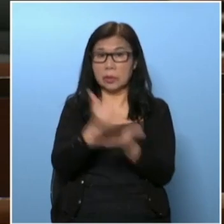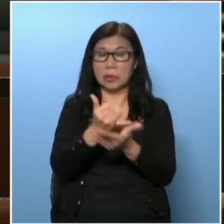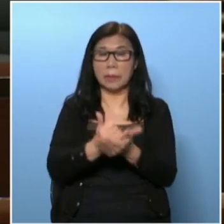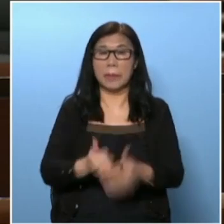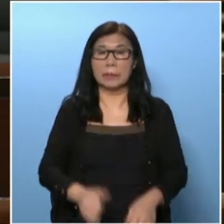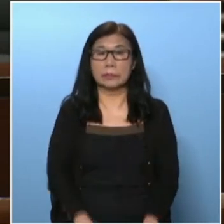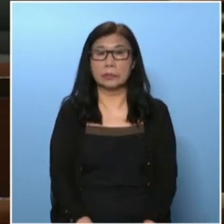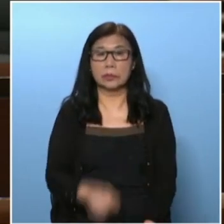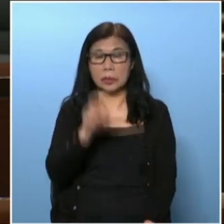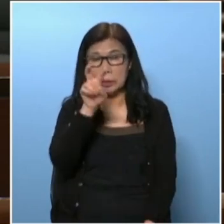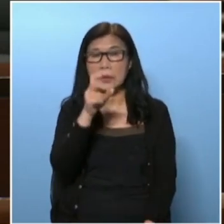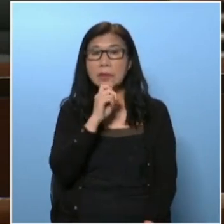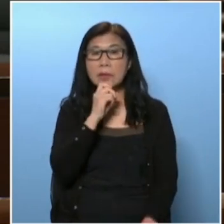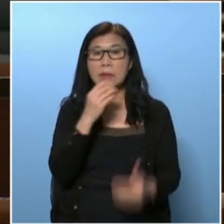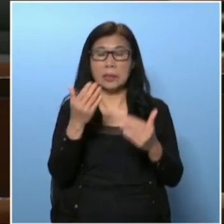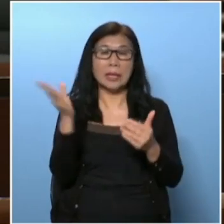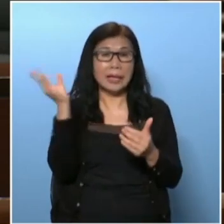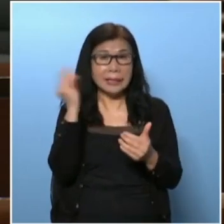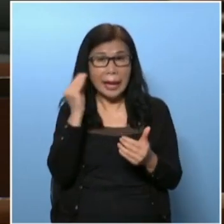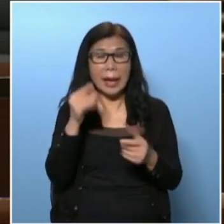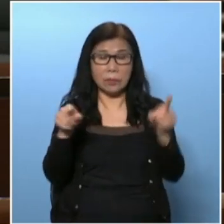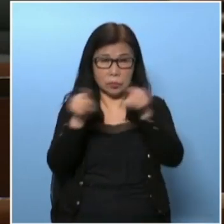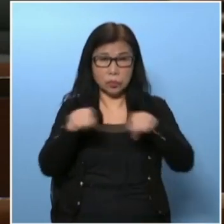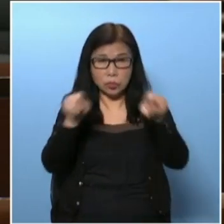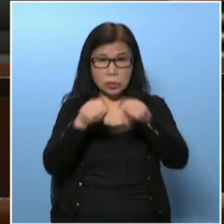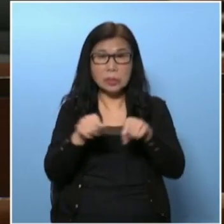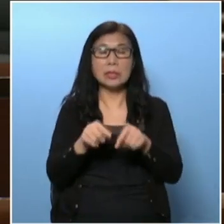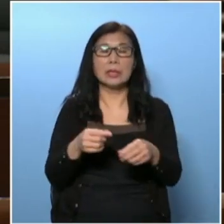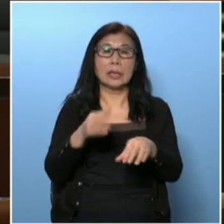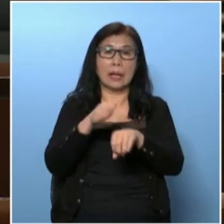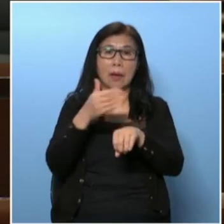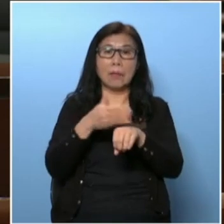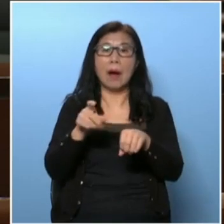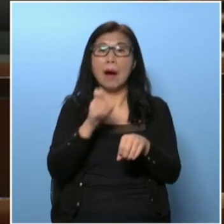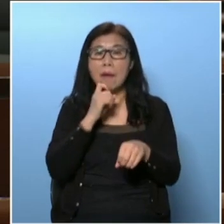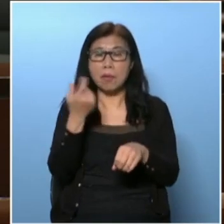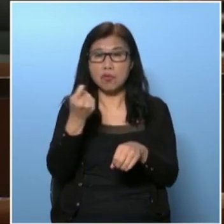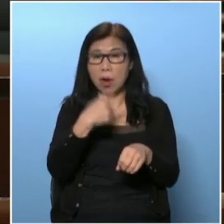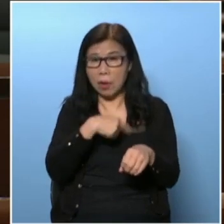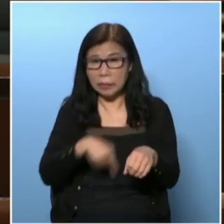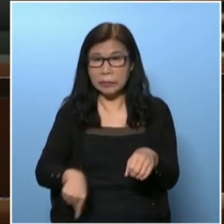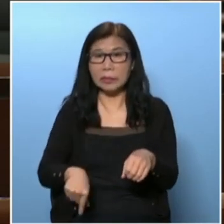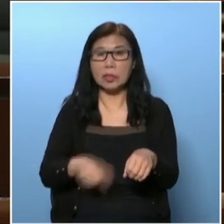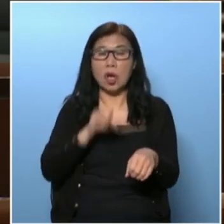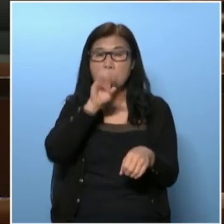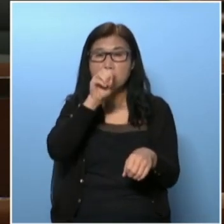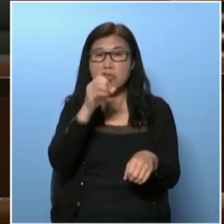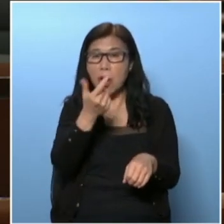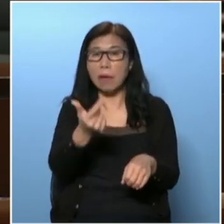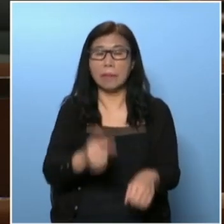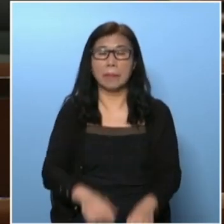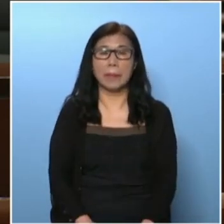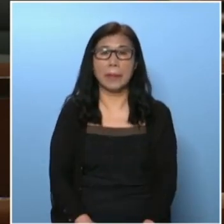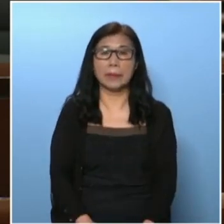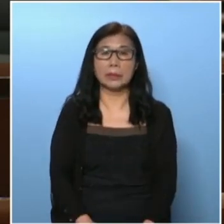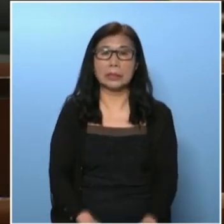亦都睇咗好多次啊，聽埋帶，亦都頭先啊，容海恩議員咧都提咗